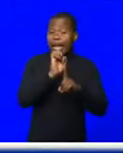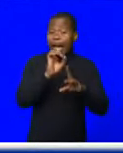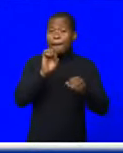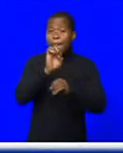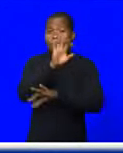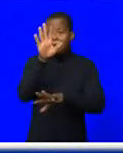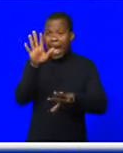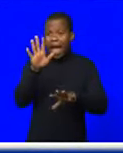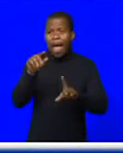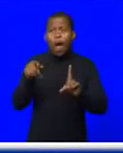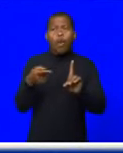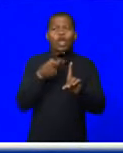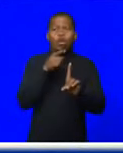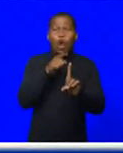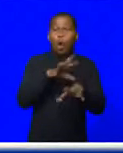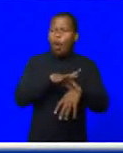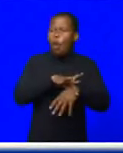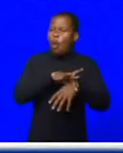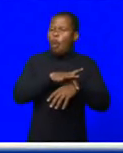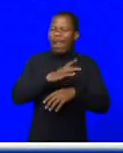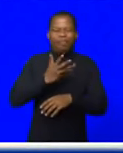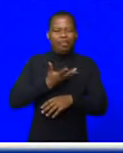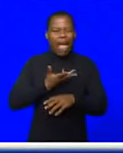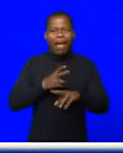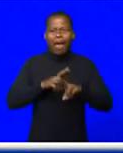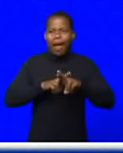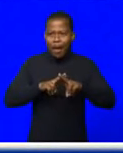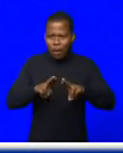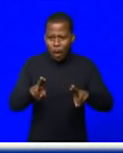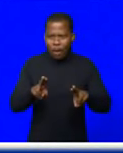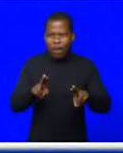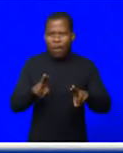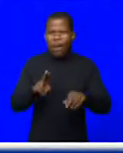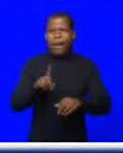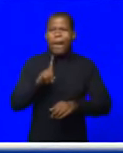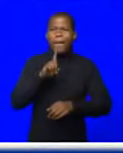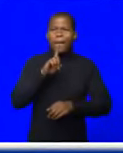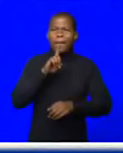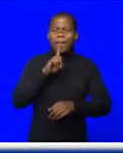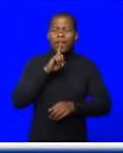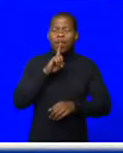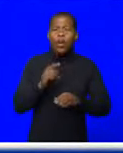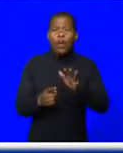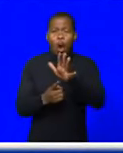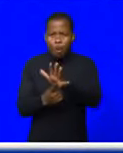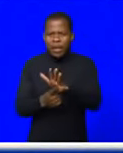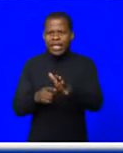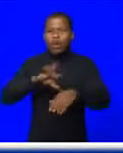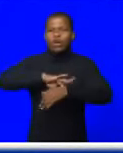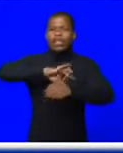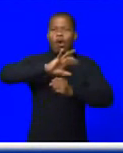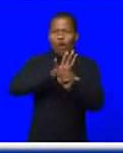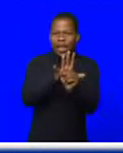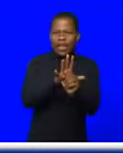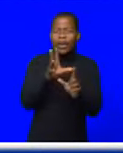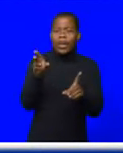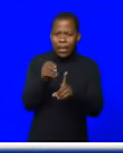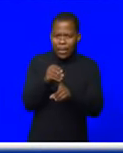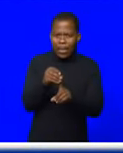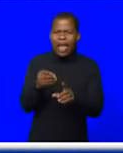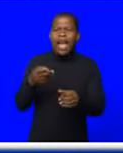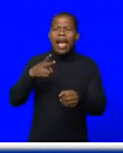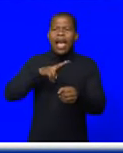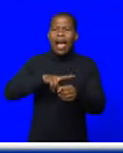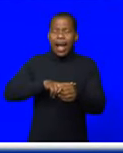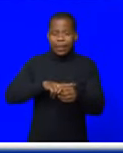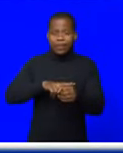Queen Elizabeth akaguli kakhulu beceleti kubikwa ukuthi unema mild symptoms. Le statement siyaveta ukuthi